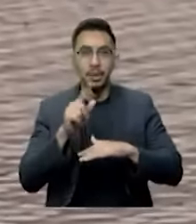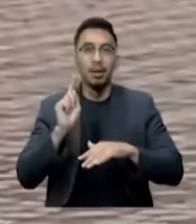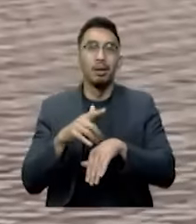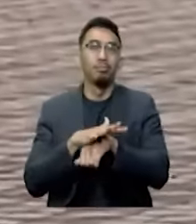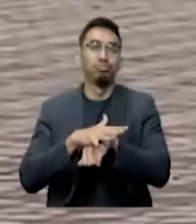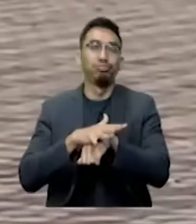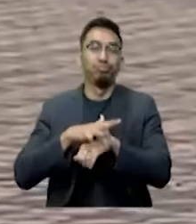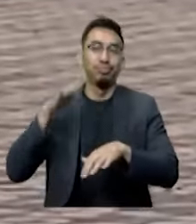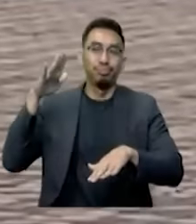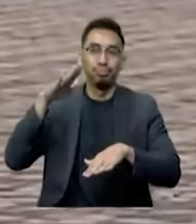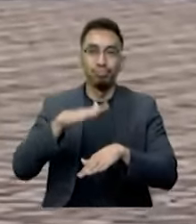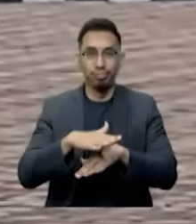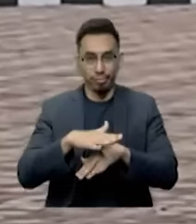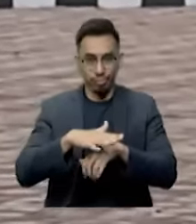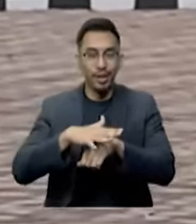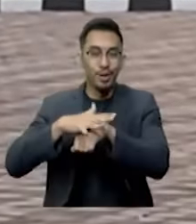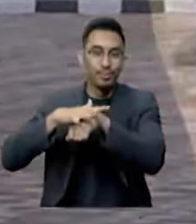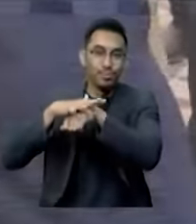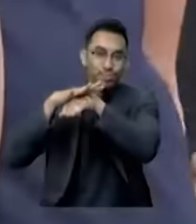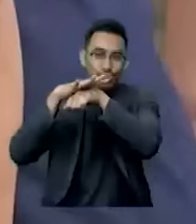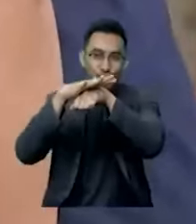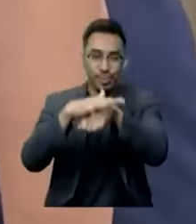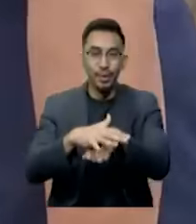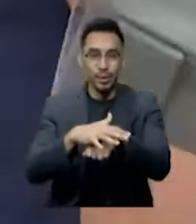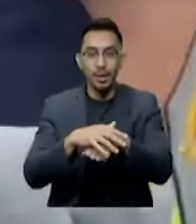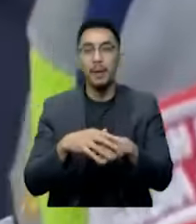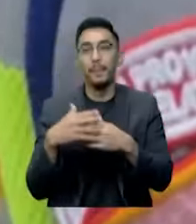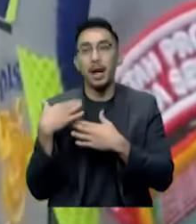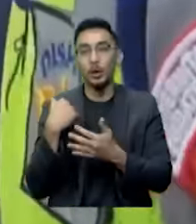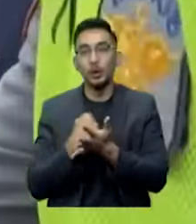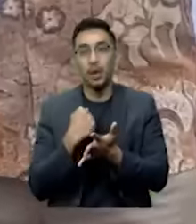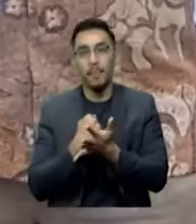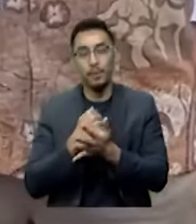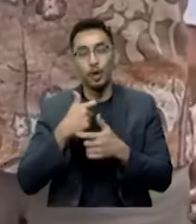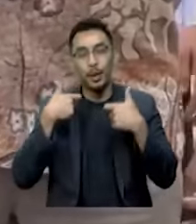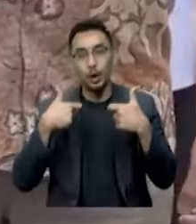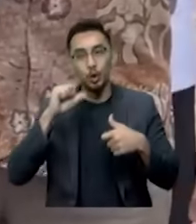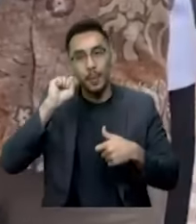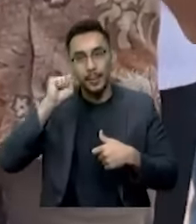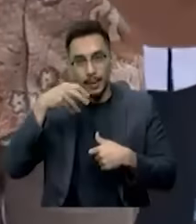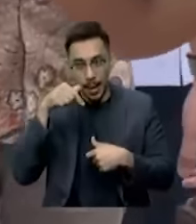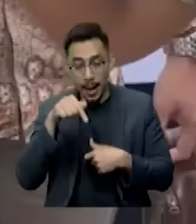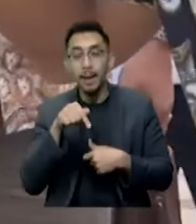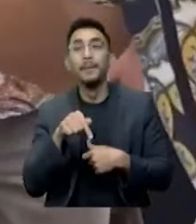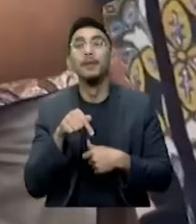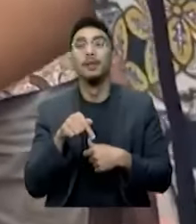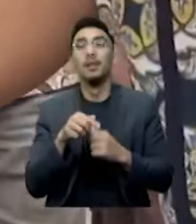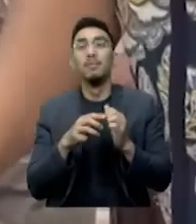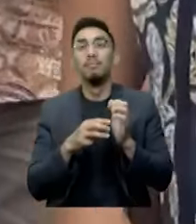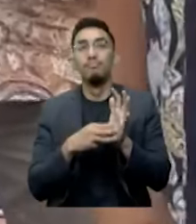Dengan menggunakan helikopter, PJ Gubernur Sumatera Selatan Agus Fatoni tiba di Kabupaten Musi, Rawas Utara atau